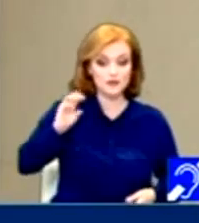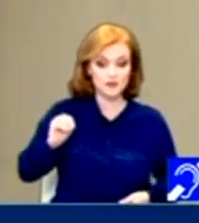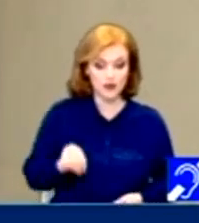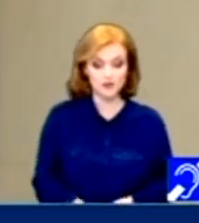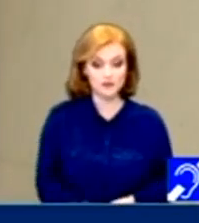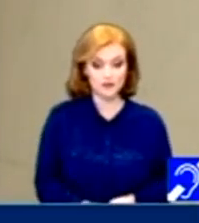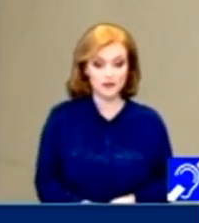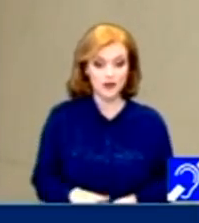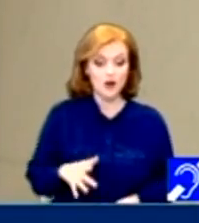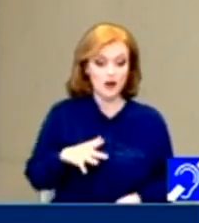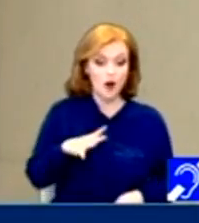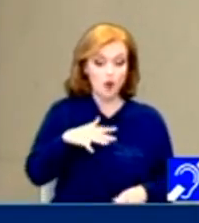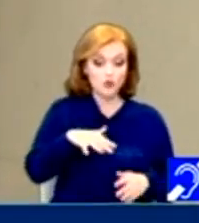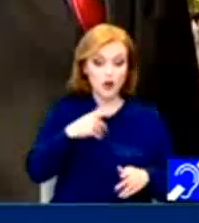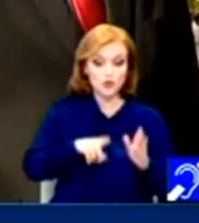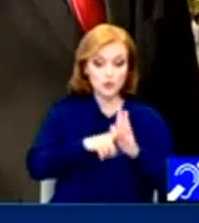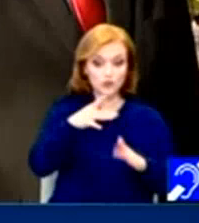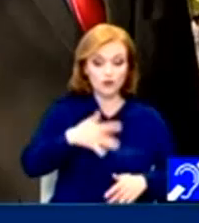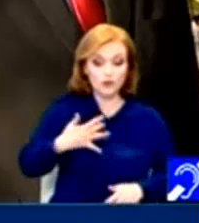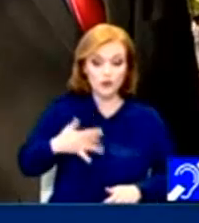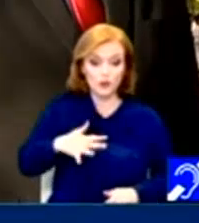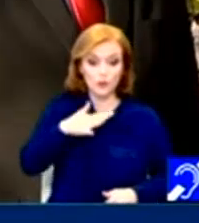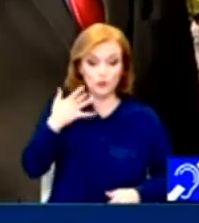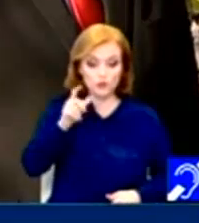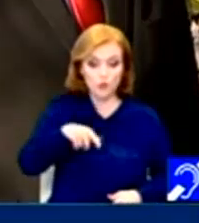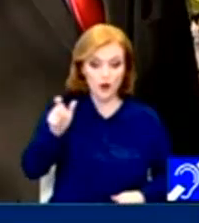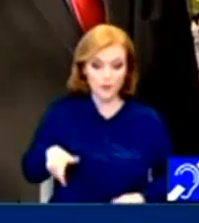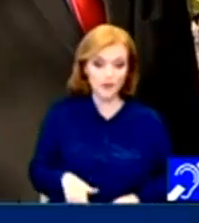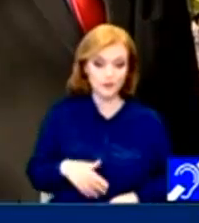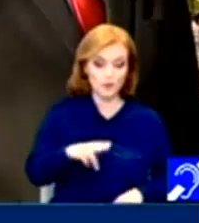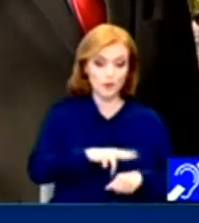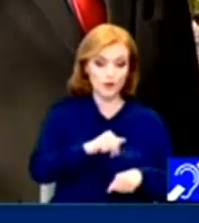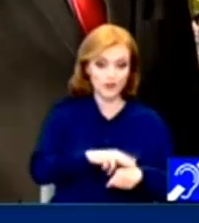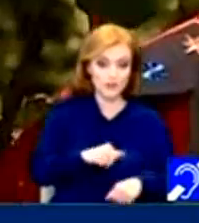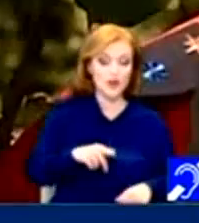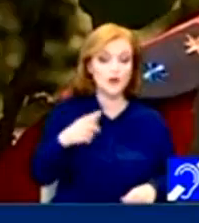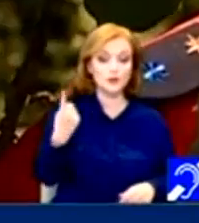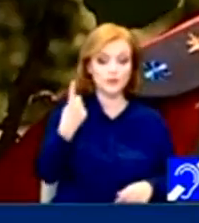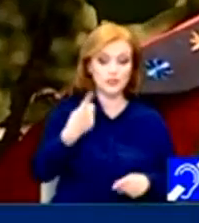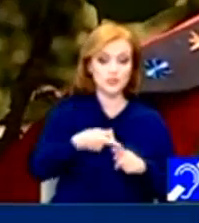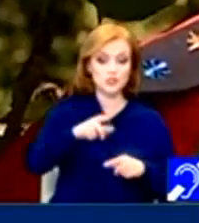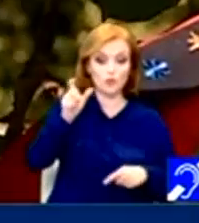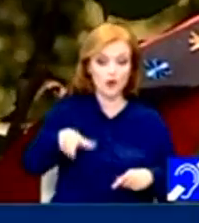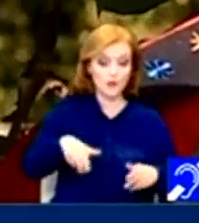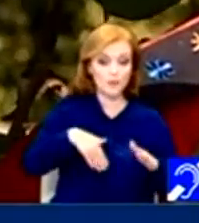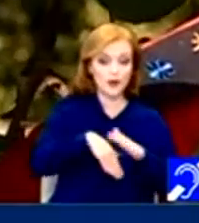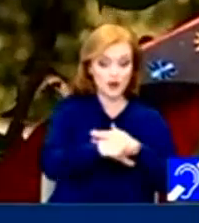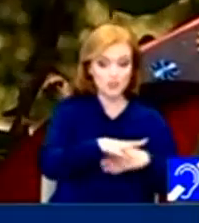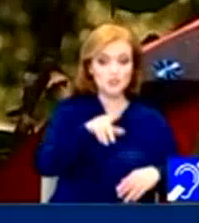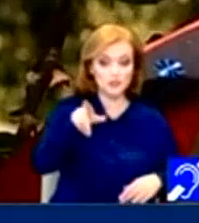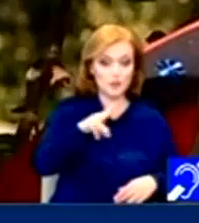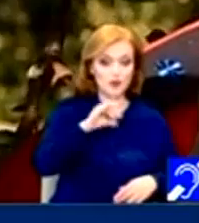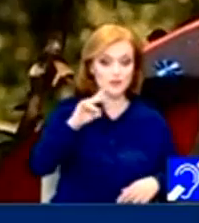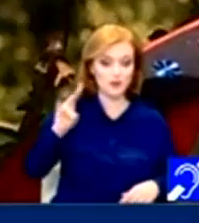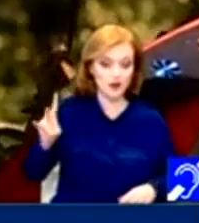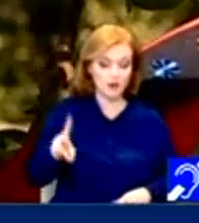au demisionat în lanț. Printre ei a fost și Marin Maxian. Însă la doar 10 zile după ce a plecat din funcția de șef al Inspectoratului Național